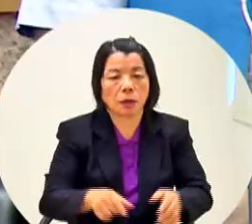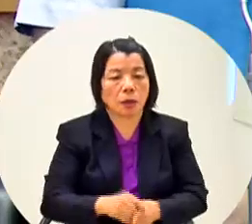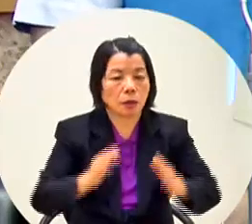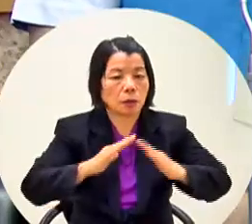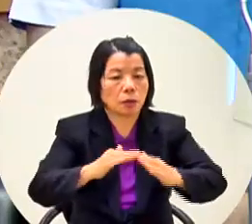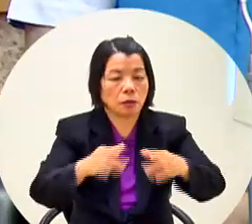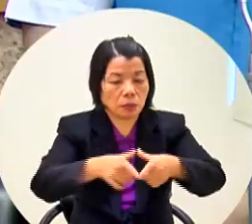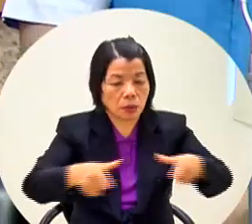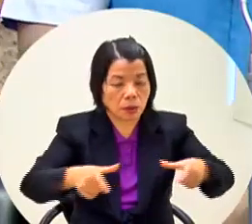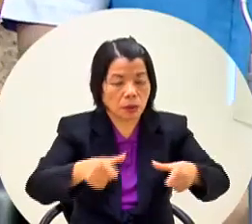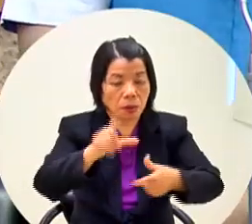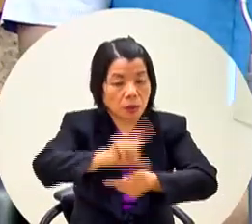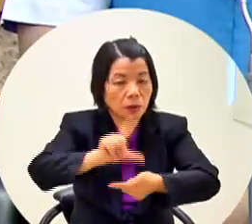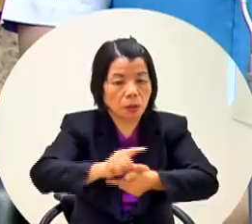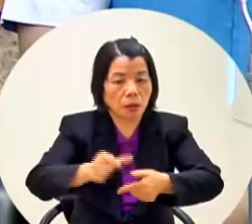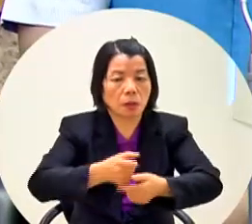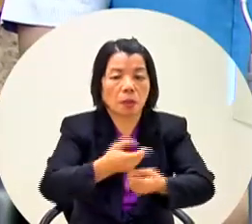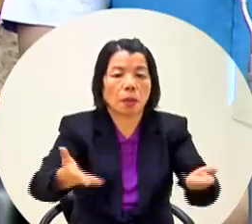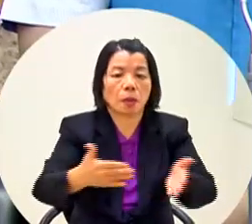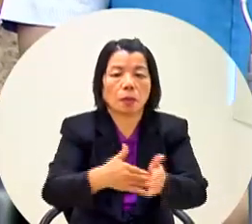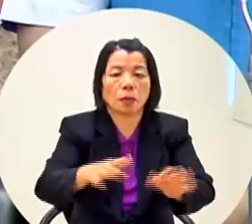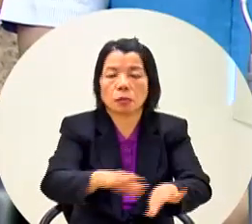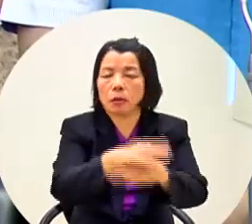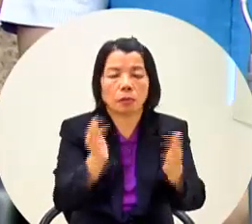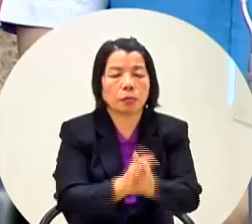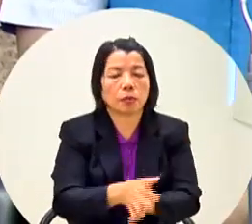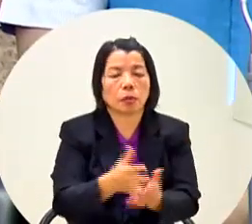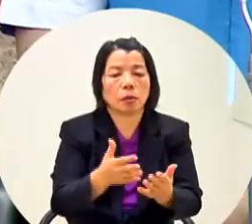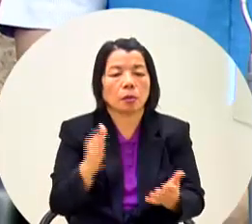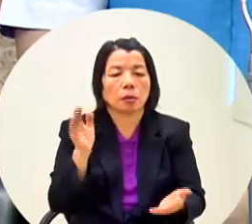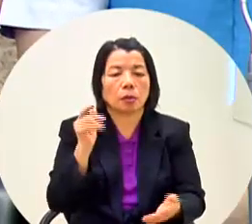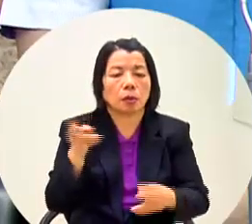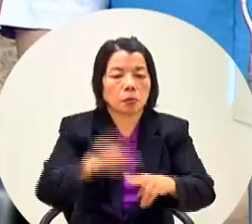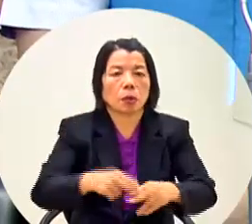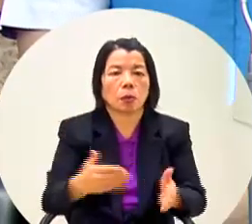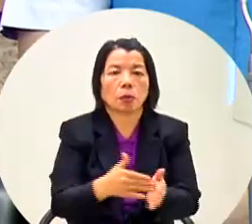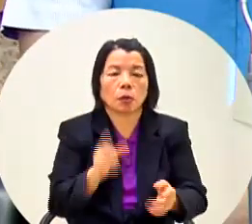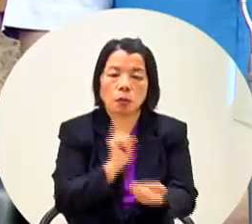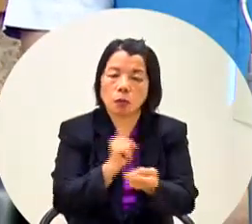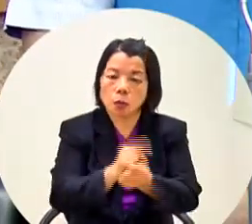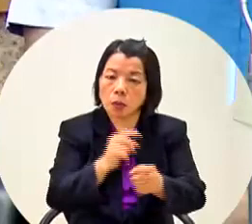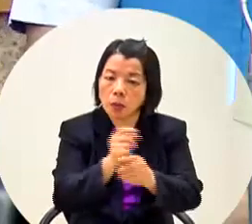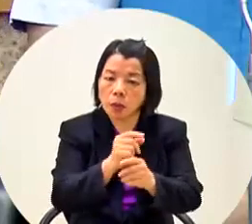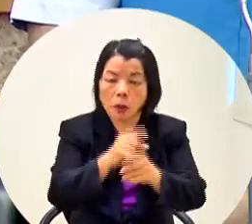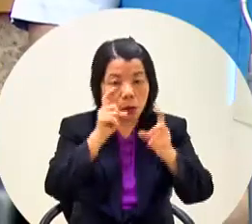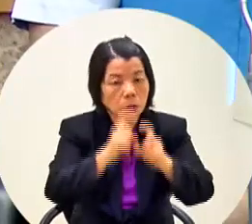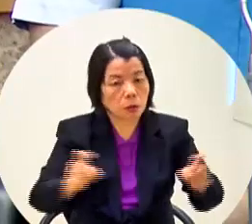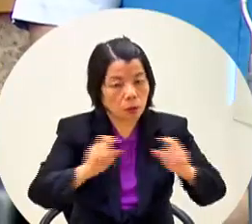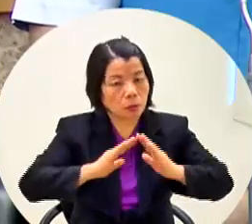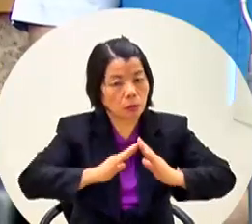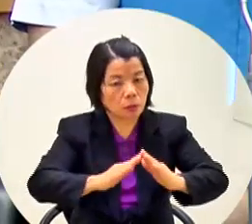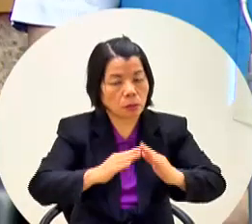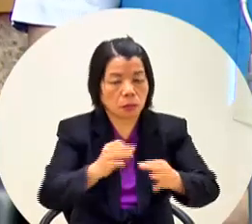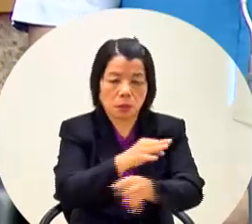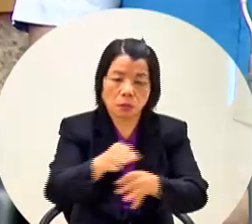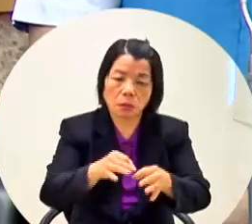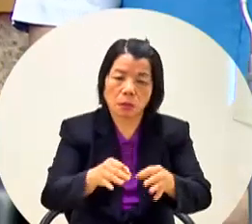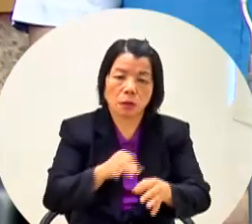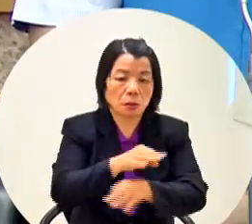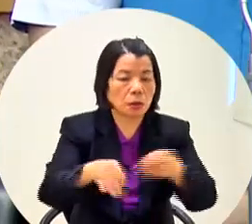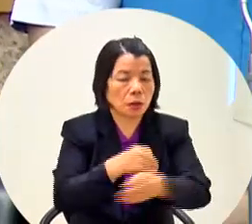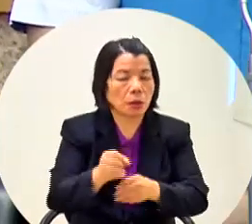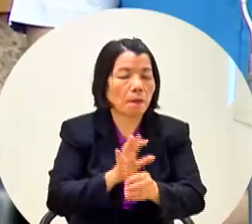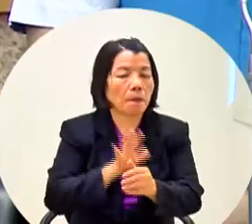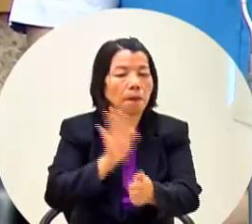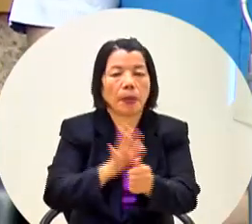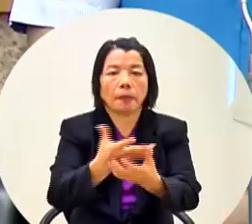闹，代志过就刷，就没这样代志啊。这对城市经营不是一个永续，当然不是以前的方案就好的方案，可以再修正、再